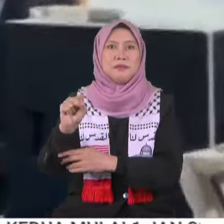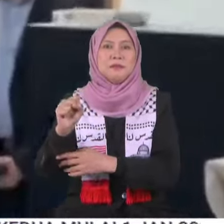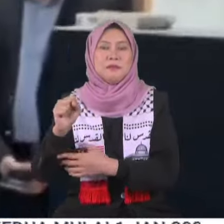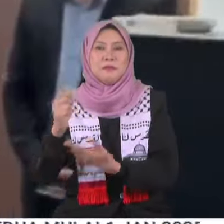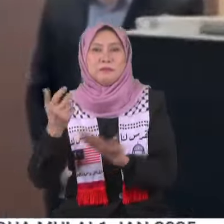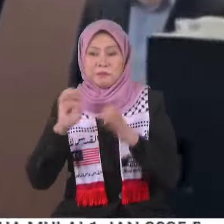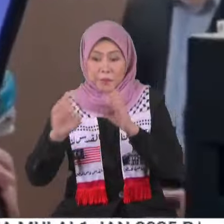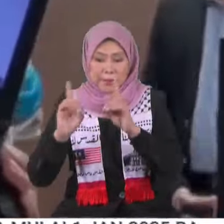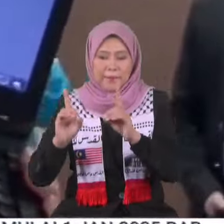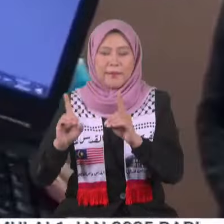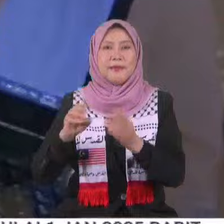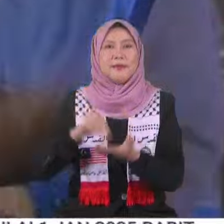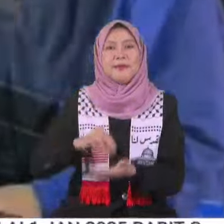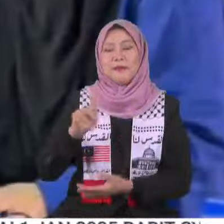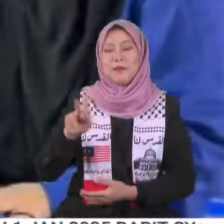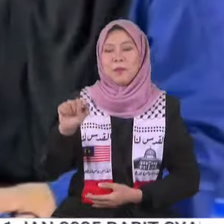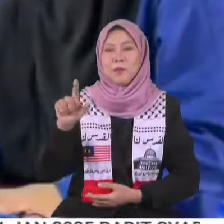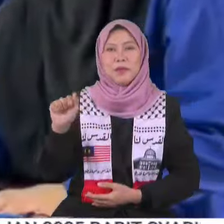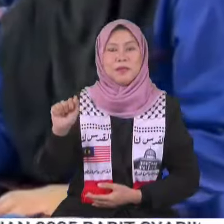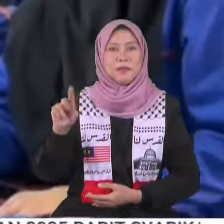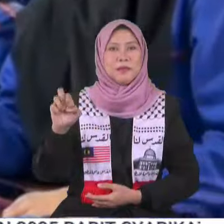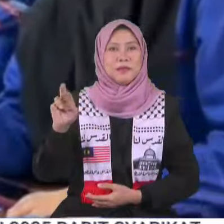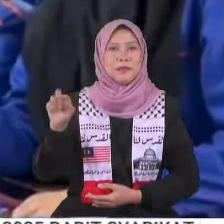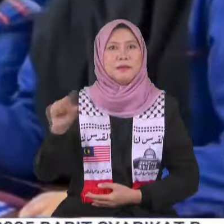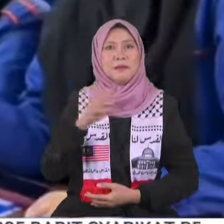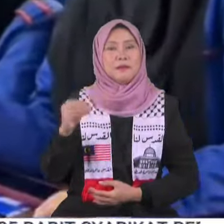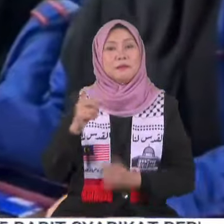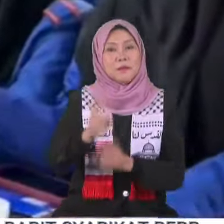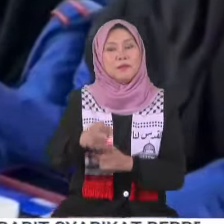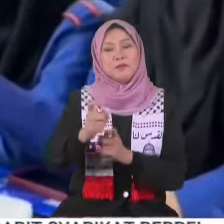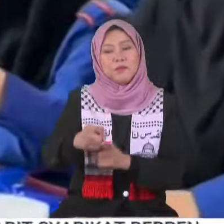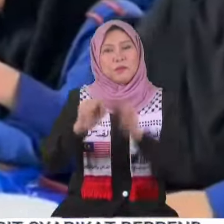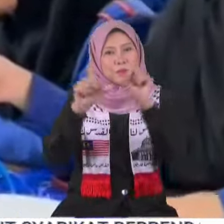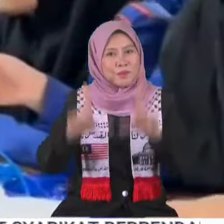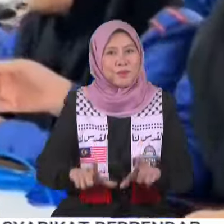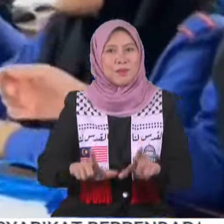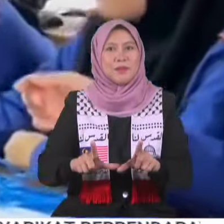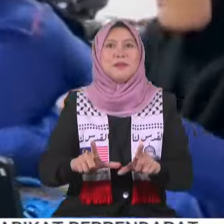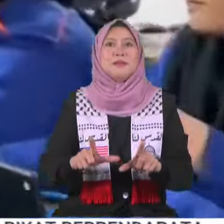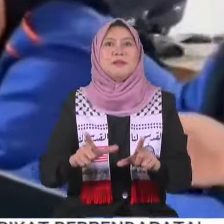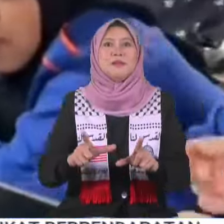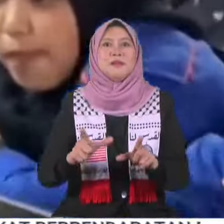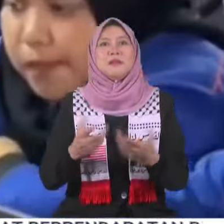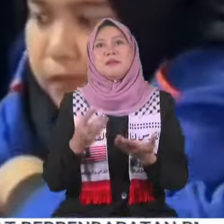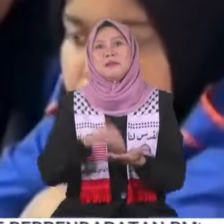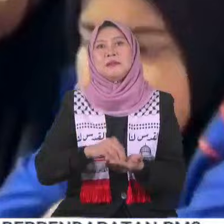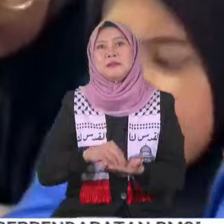Nerang. Beliau menghadiri majlis penyampaian sijil program intervensi kebolehpasaran graduan di Kuala Nerang, Kedah.